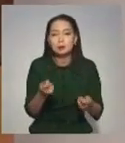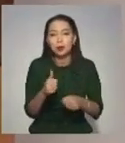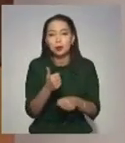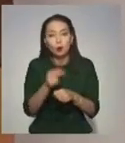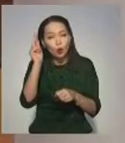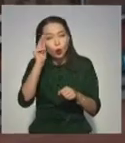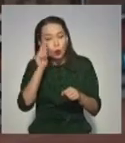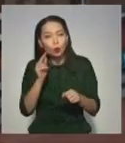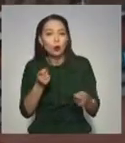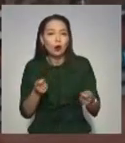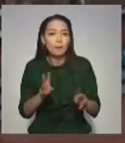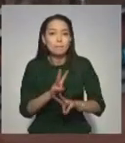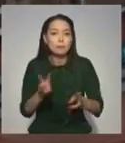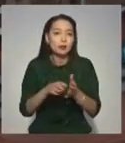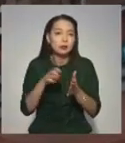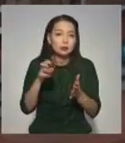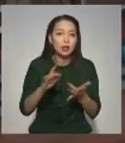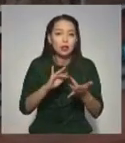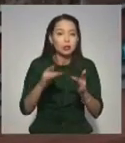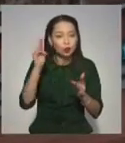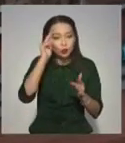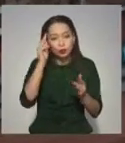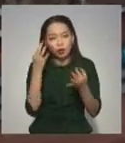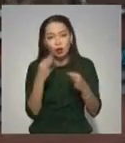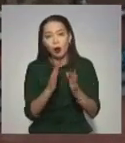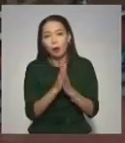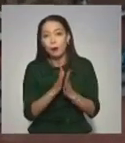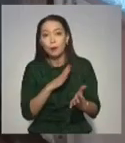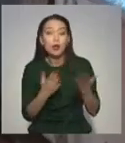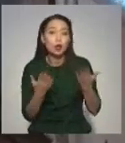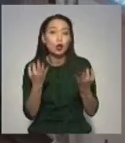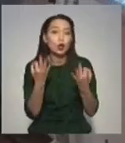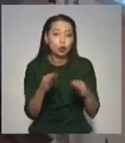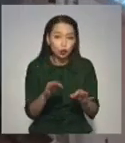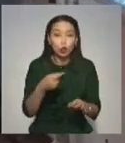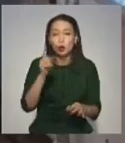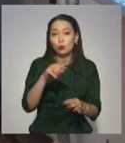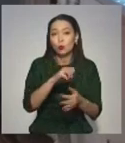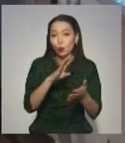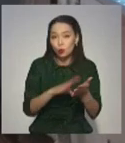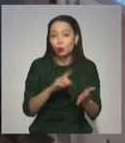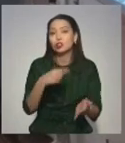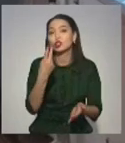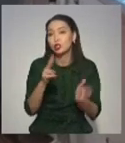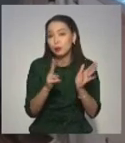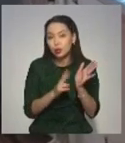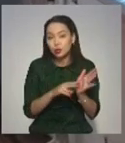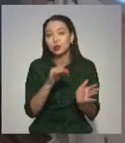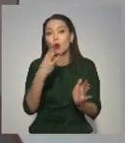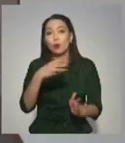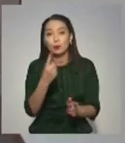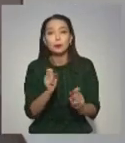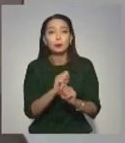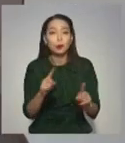ағарту министріне хат жолдап, қашықтан оқытуға рұқсат сұраған. Егер рұқсат берсе, нөмірі 19-шы, 27-шы және